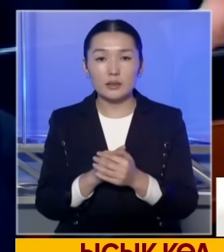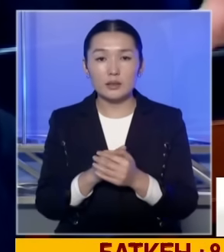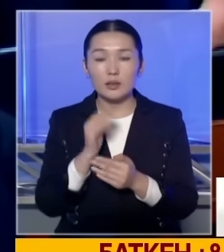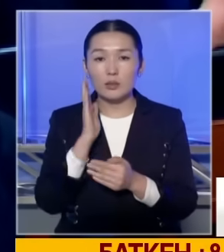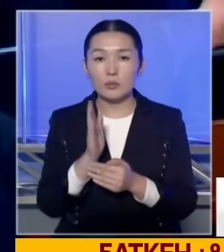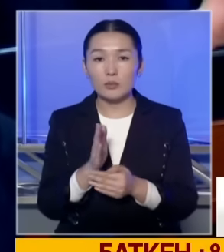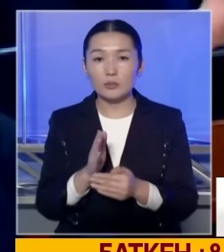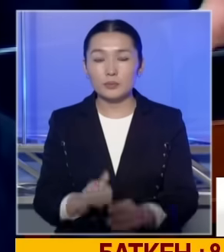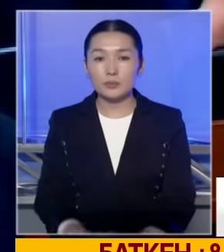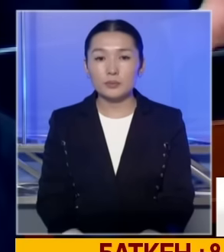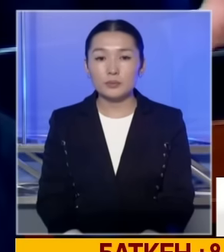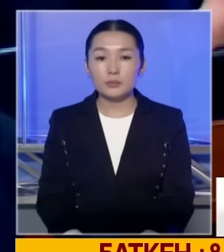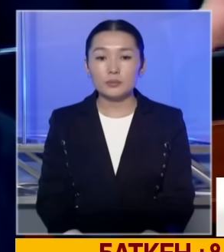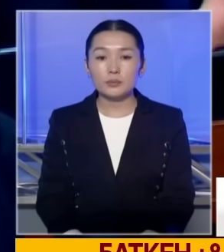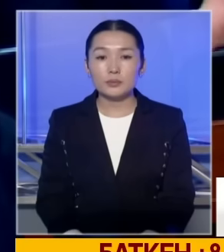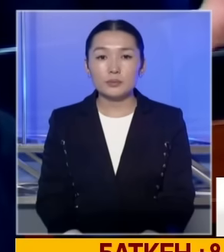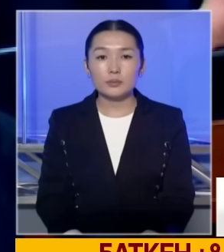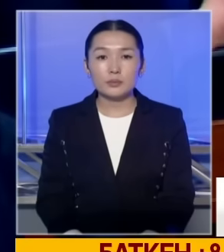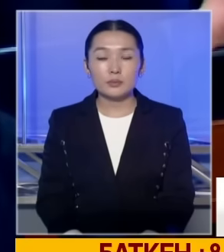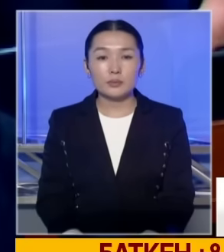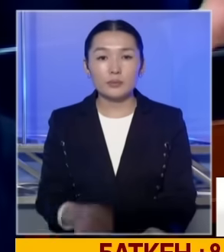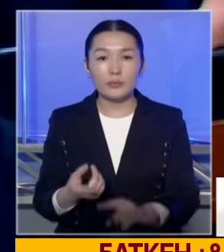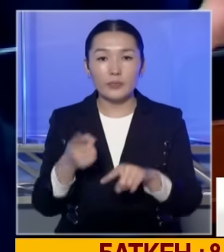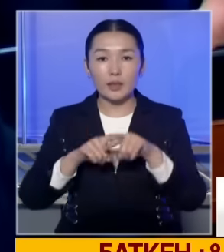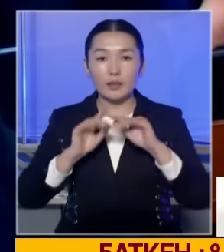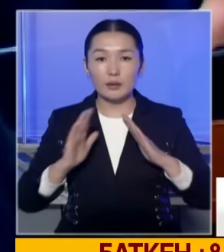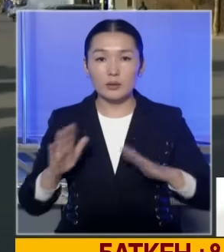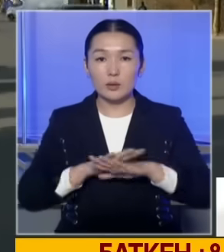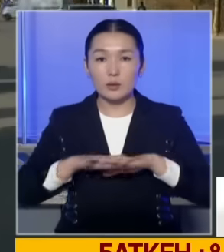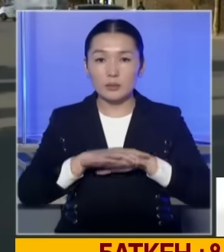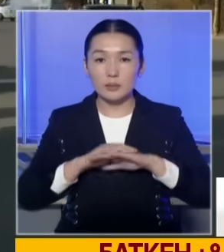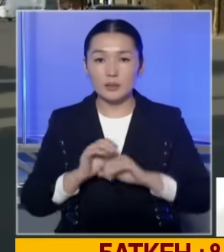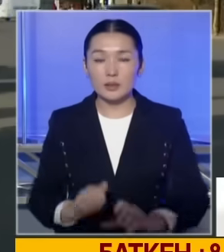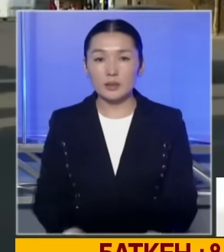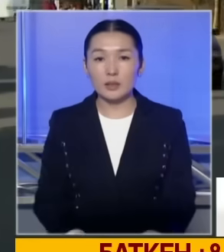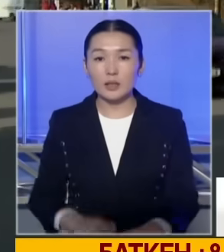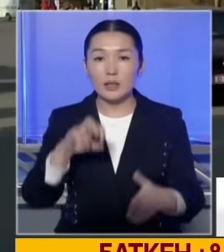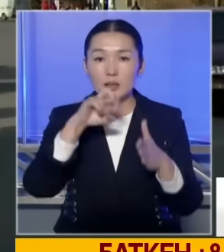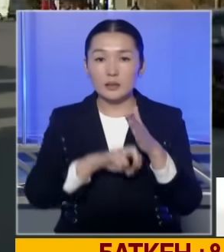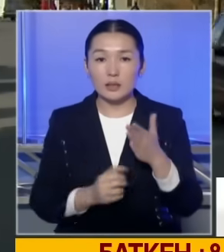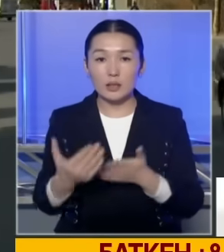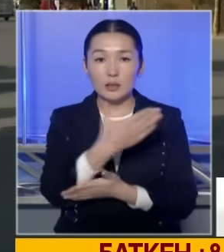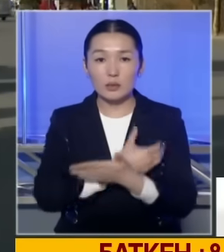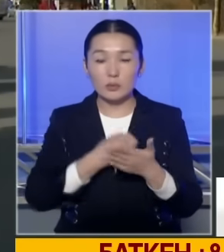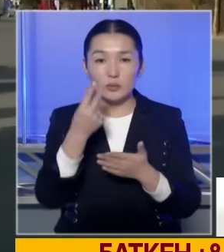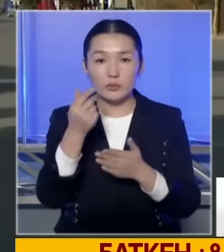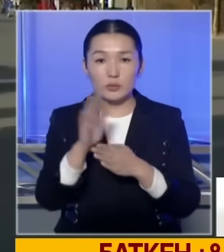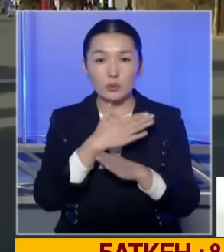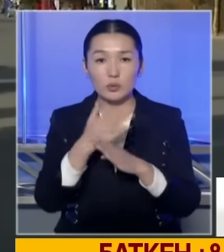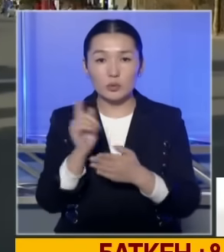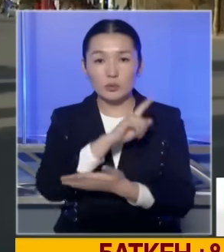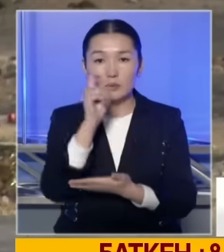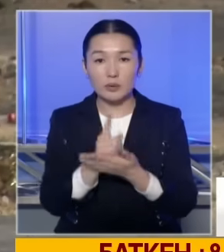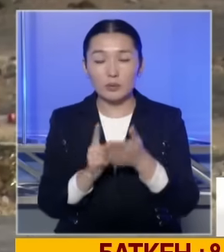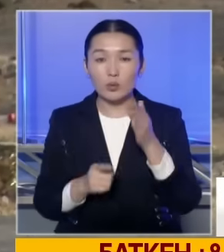выпадение болушу мүмкүн. Себептенде бул только базарларда болуп атат да. Салык демекчи топтолгон каражатты бөлүштүрүү маселесинде ар